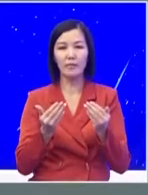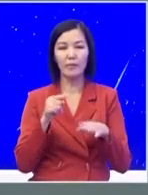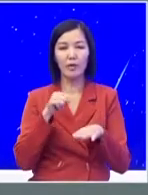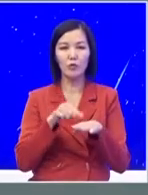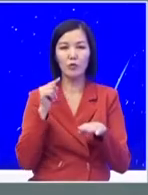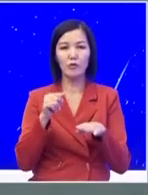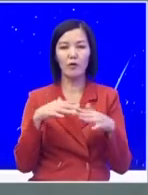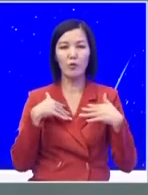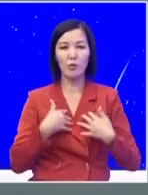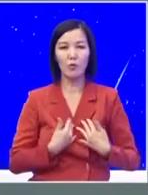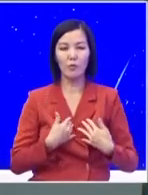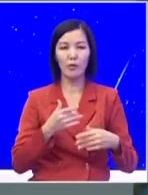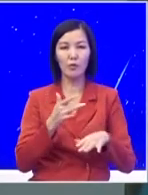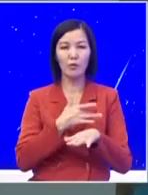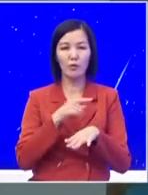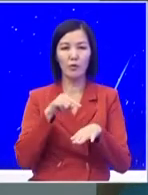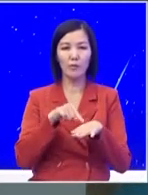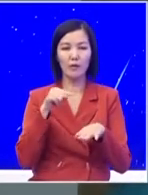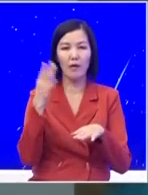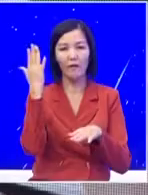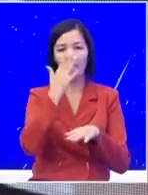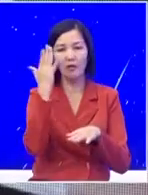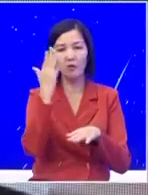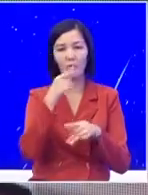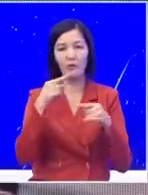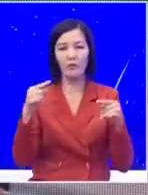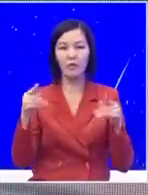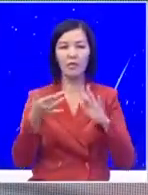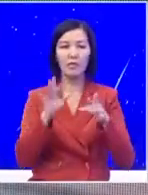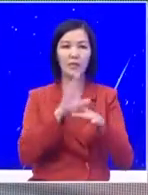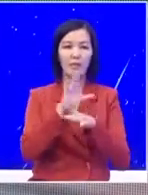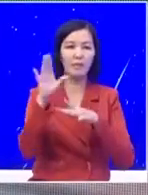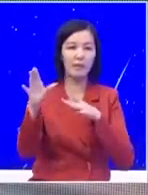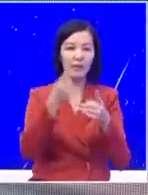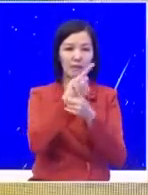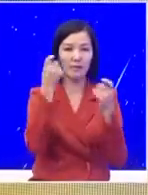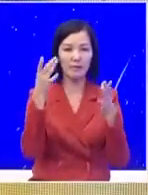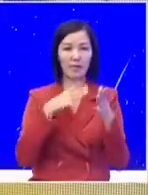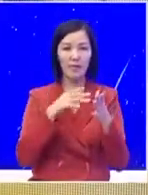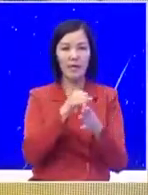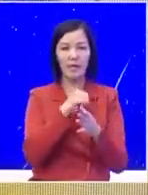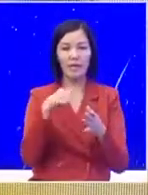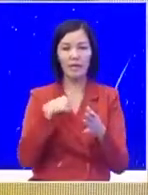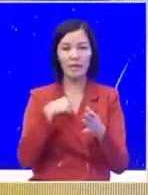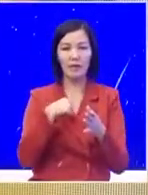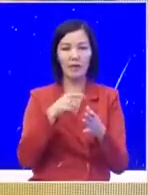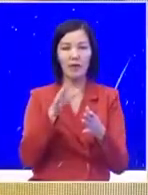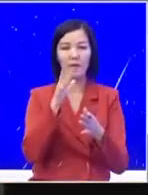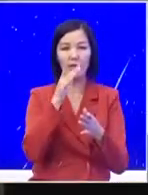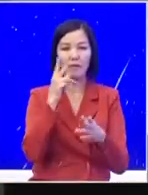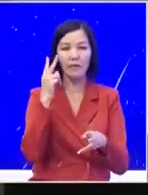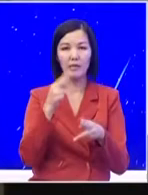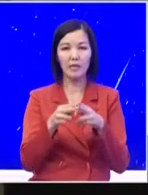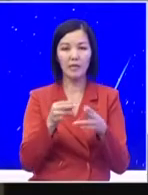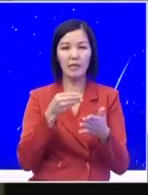прочувствовали горечь скорби и, тронутые содержанием видеоролика, делятся им в сети. Многие из подписчиков и сами столкнулись с тяжким бременем утраты дорогих им